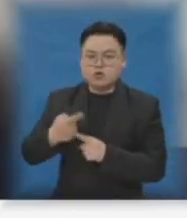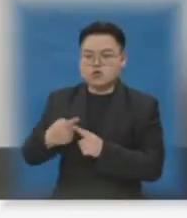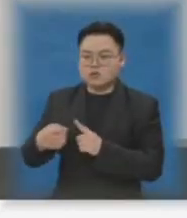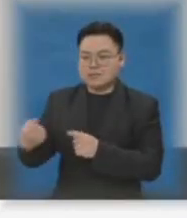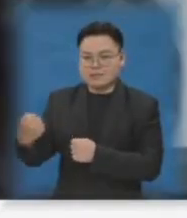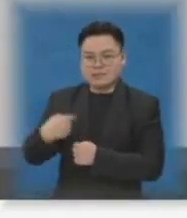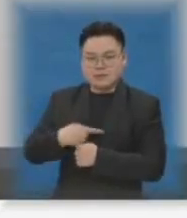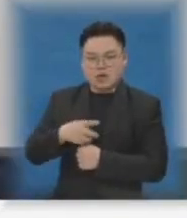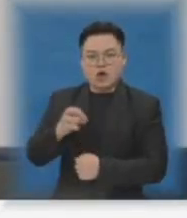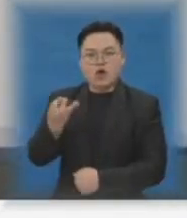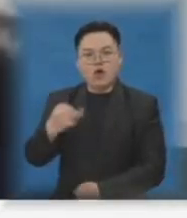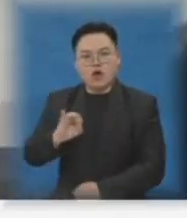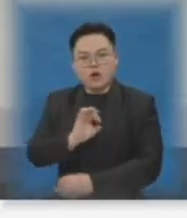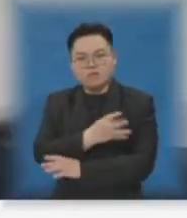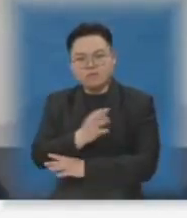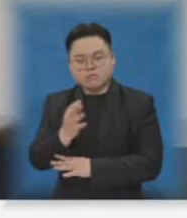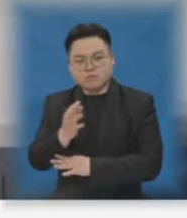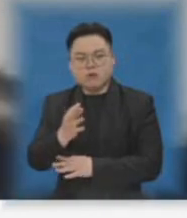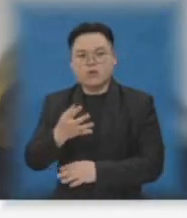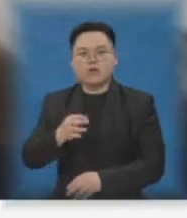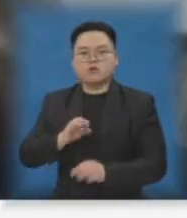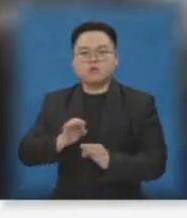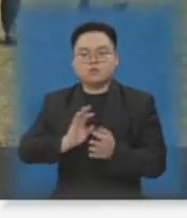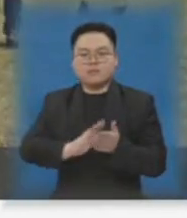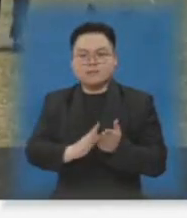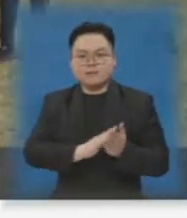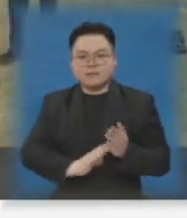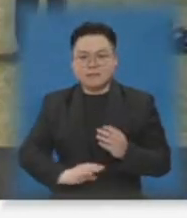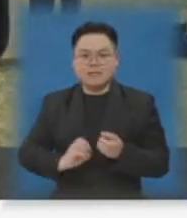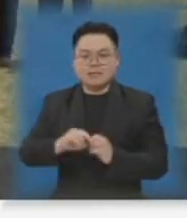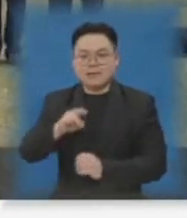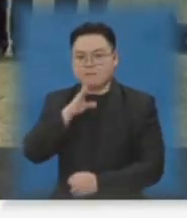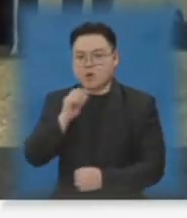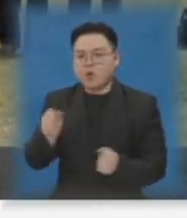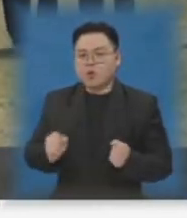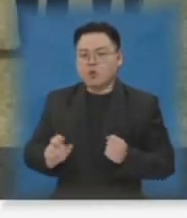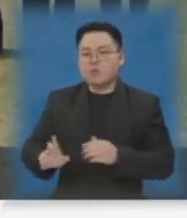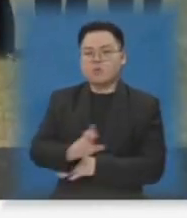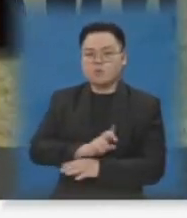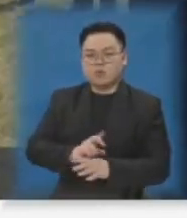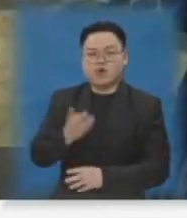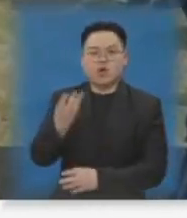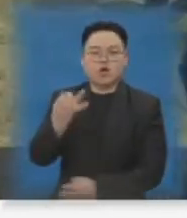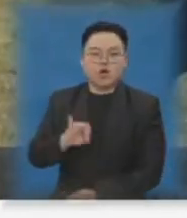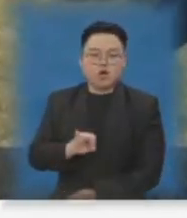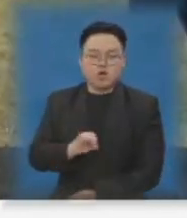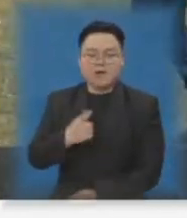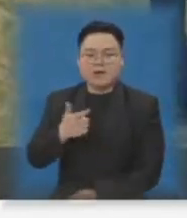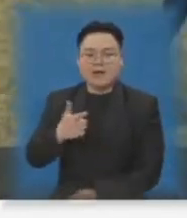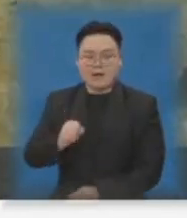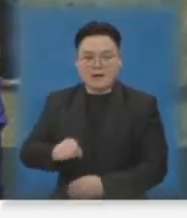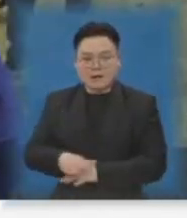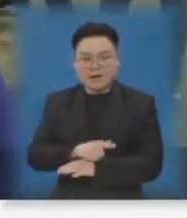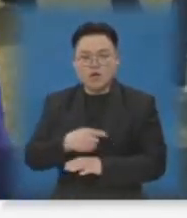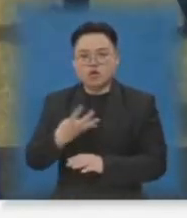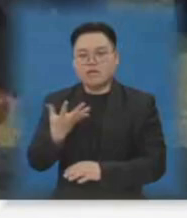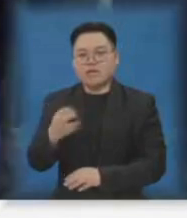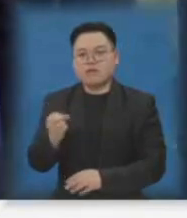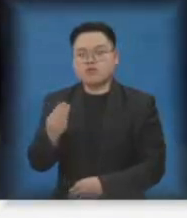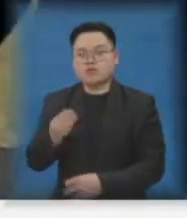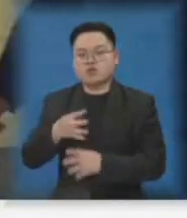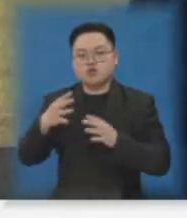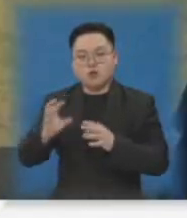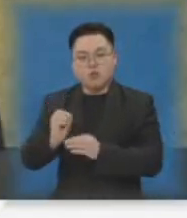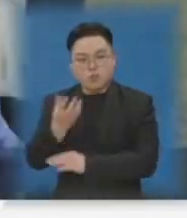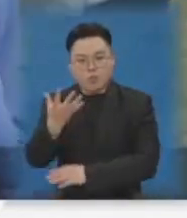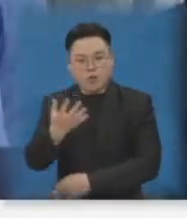захиалгаар ойн хордон шавьчтай тэмцэх ажлыг гүйцэтгэжээ. Судалгаанд Сэрүүн бүсийн ойн 1 га талбай 450 ширхэг том мод